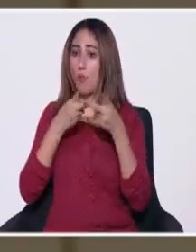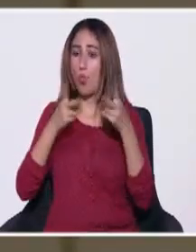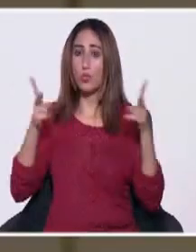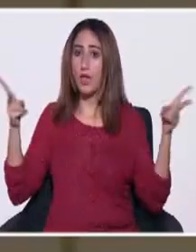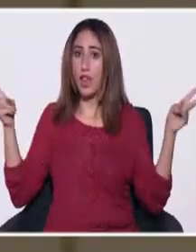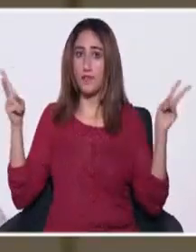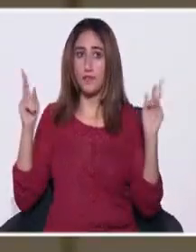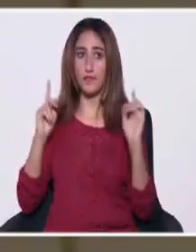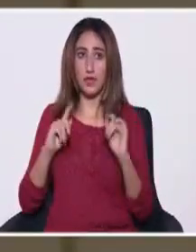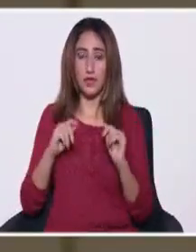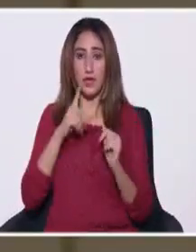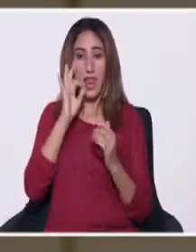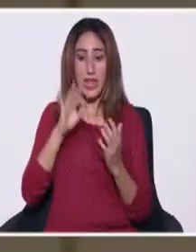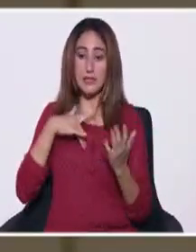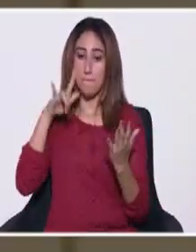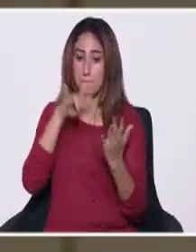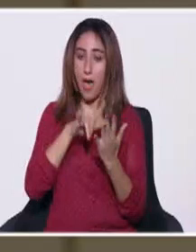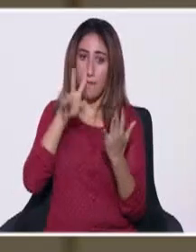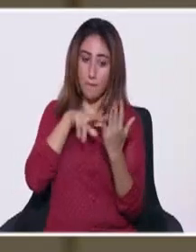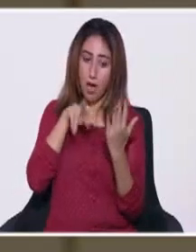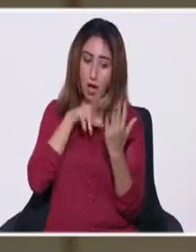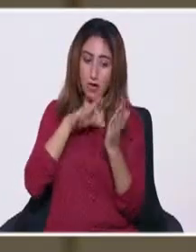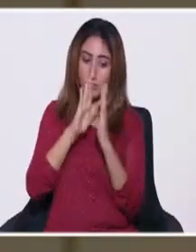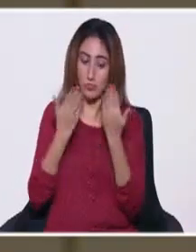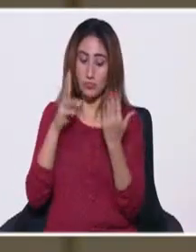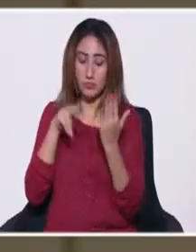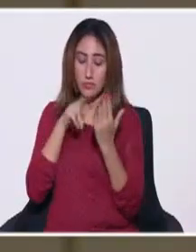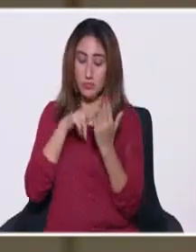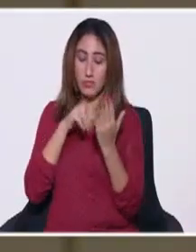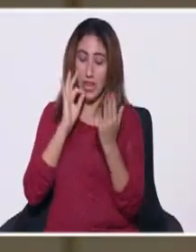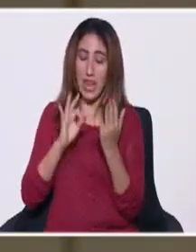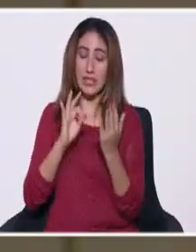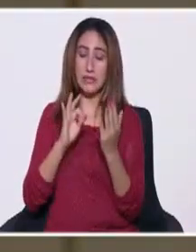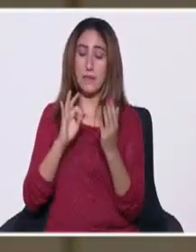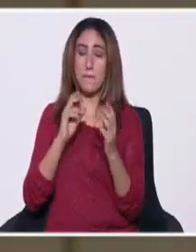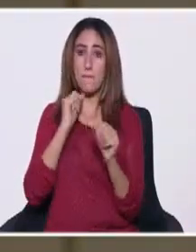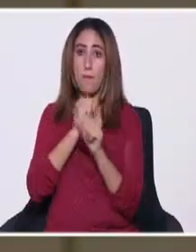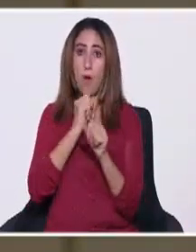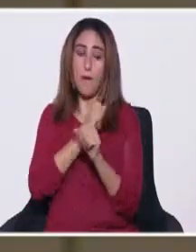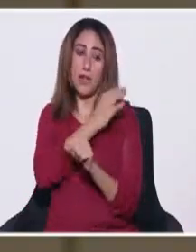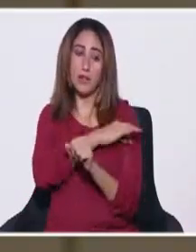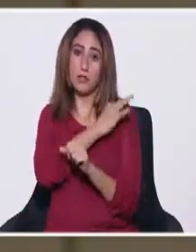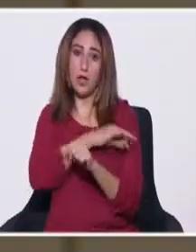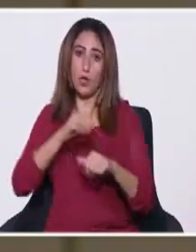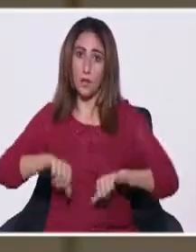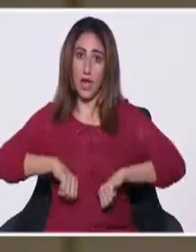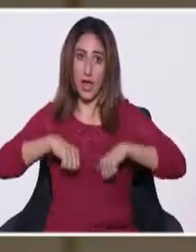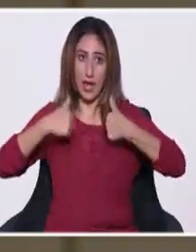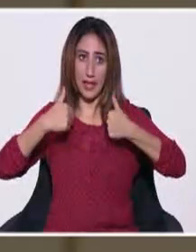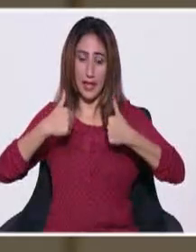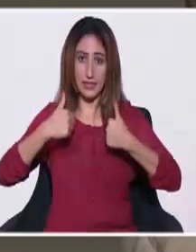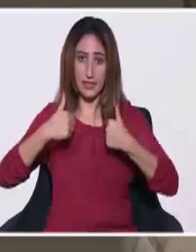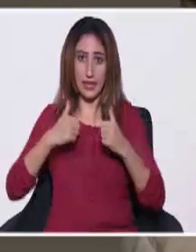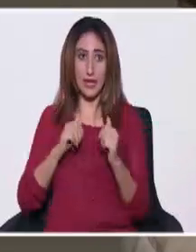وانك تحب اللي انت بتقراه كمان وتكون جزء من التجربه الحياتيه للروايه او الكتاب اللي